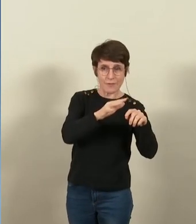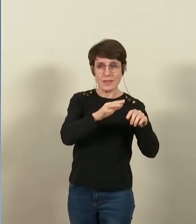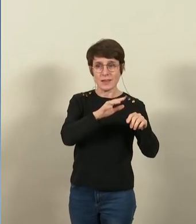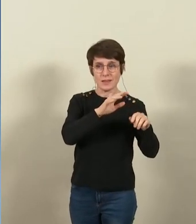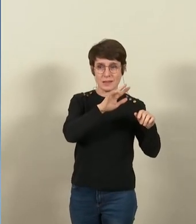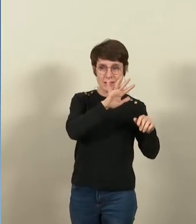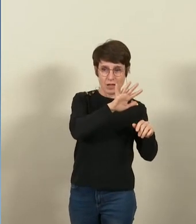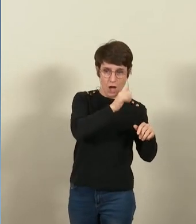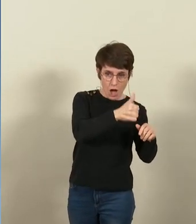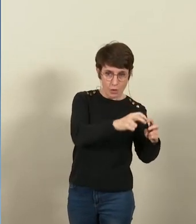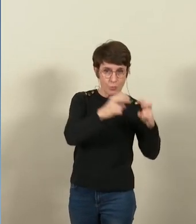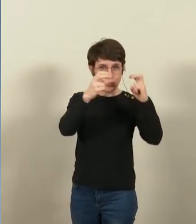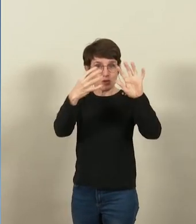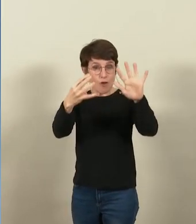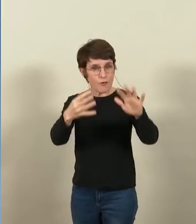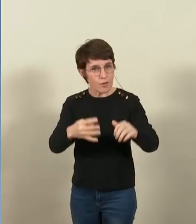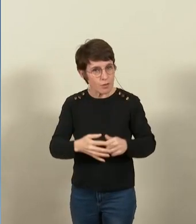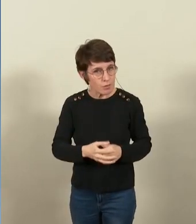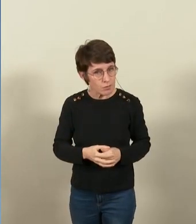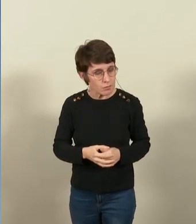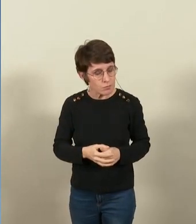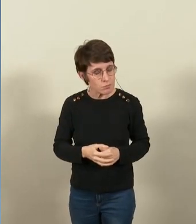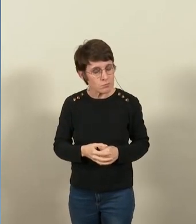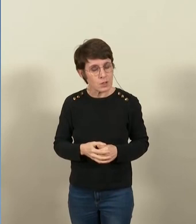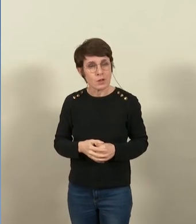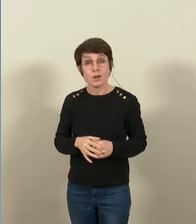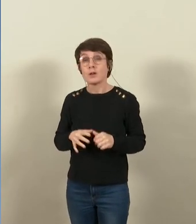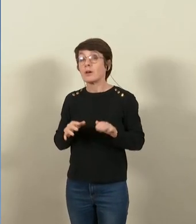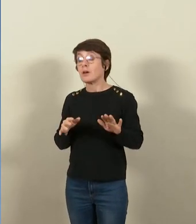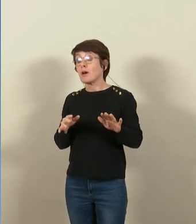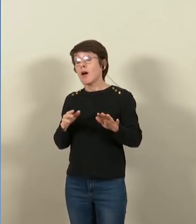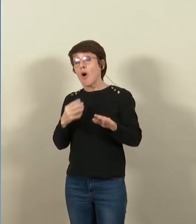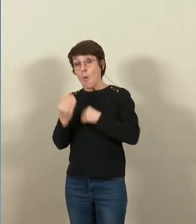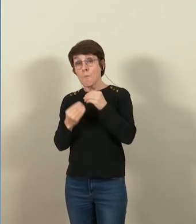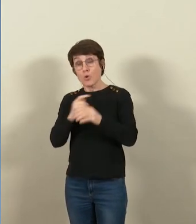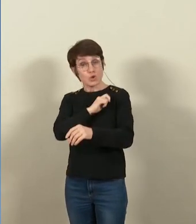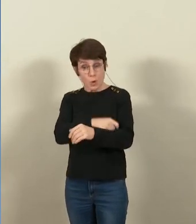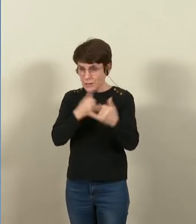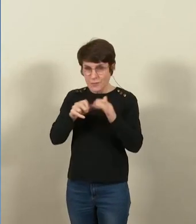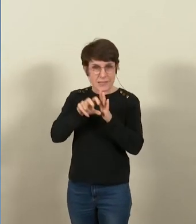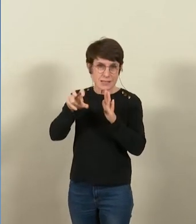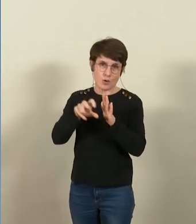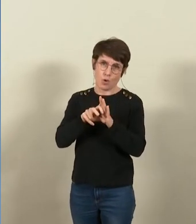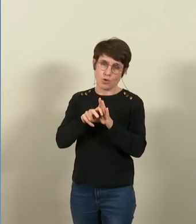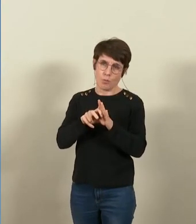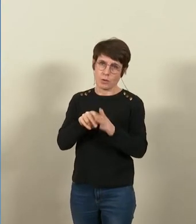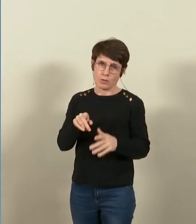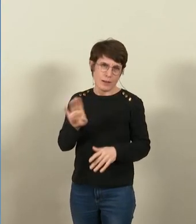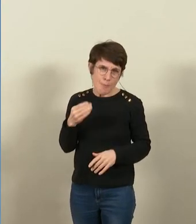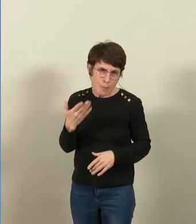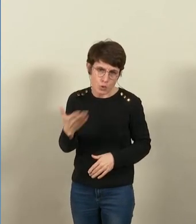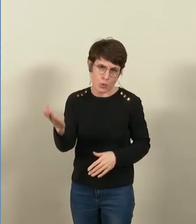enfin ne pensez-vous pas que le monde sportif grenoblois n'attend pas autre chose de